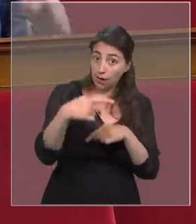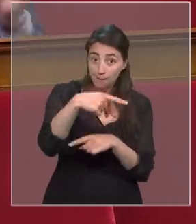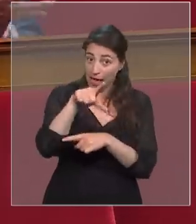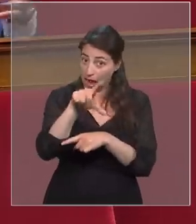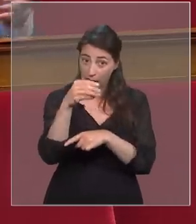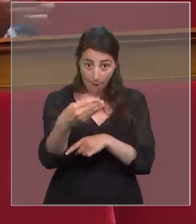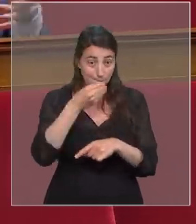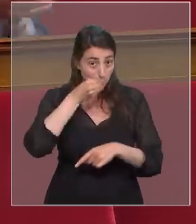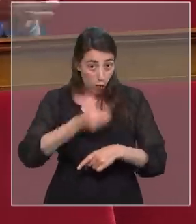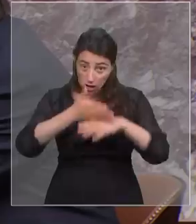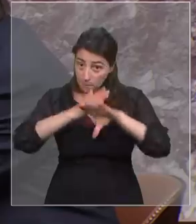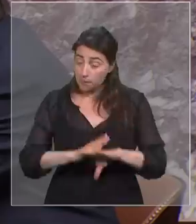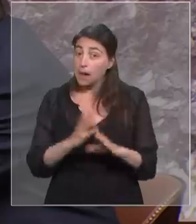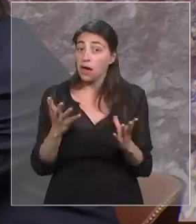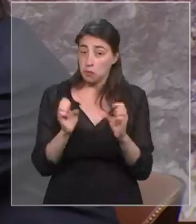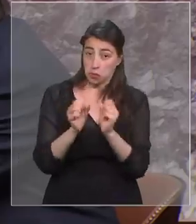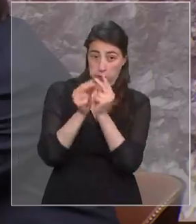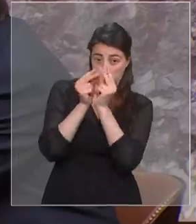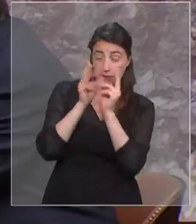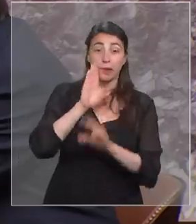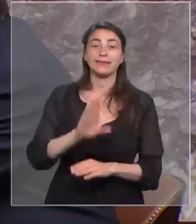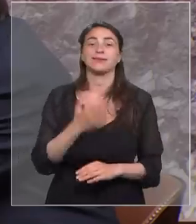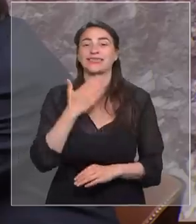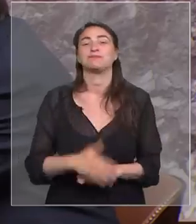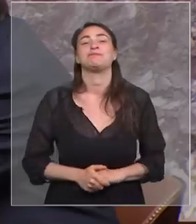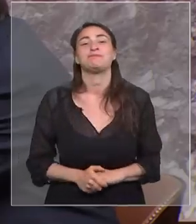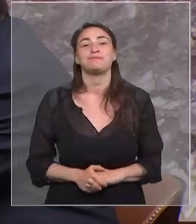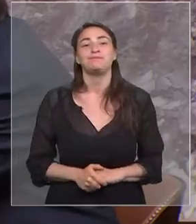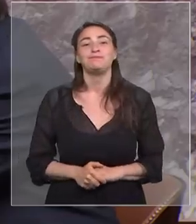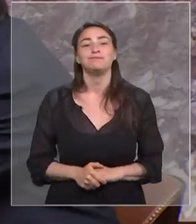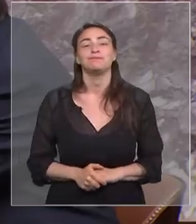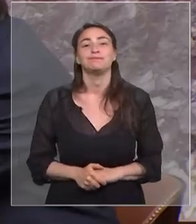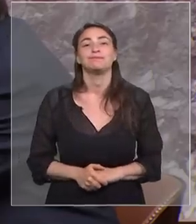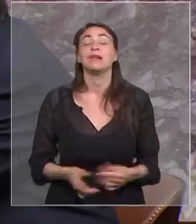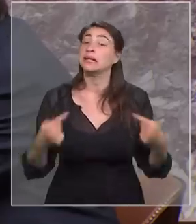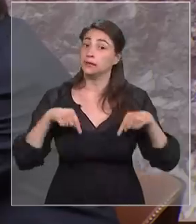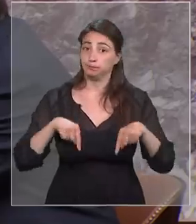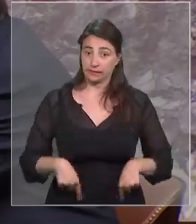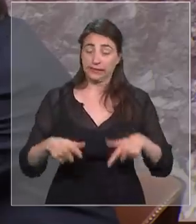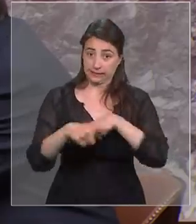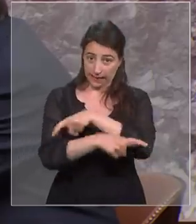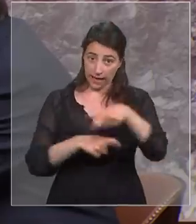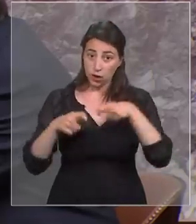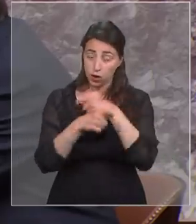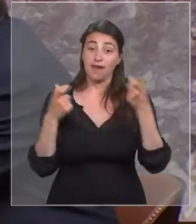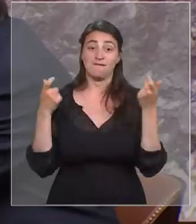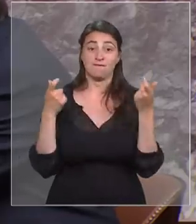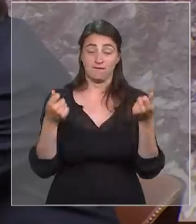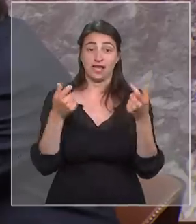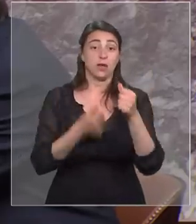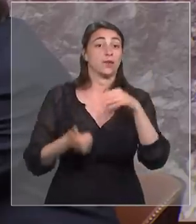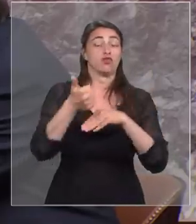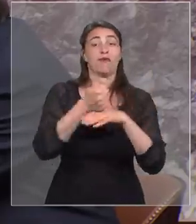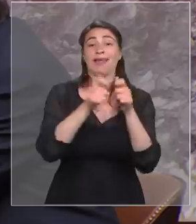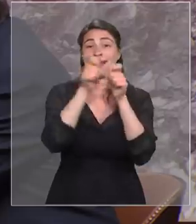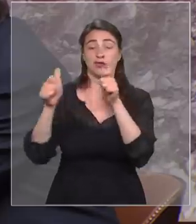remercie. Je vous remercie, monsieur le rapporteur général. La parole est à monsieur Bruno Le Maire, ministre de l'économie, des finances, de la souveraineté